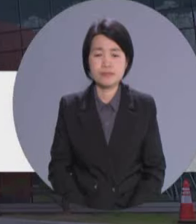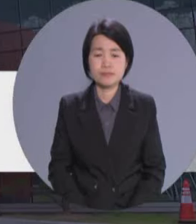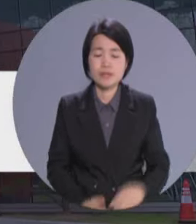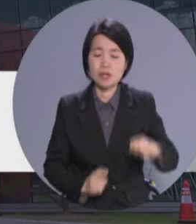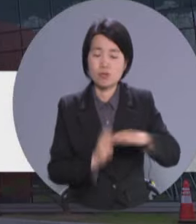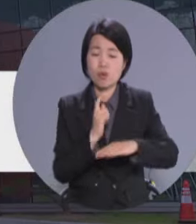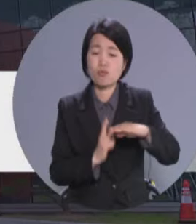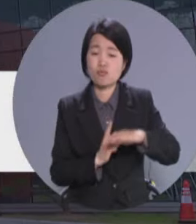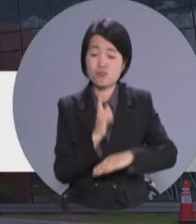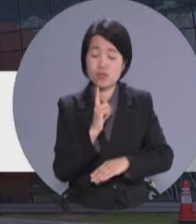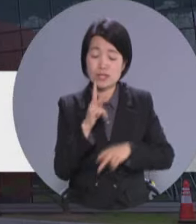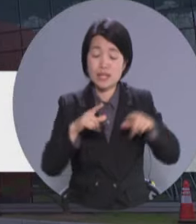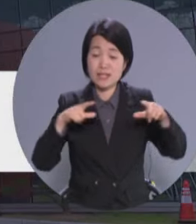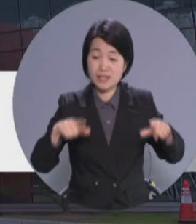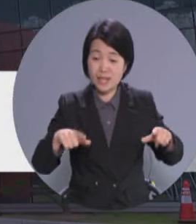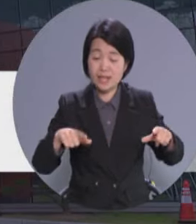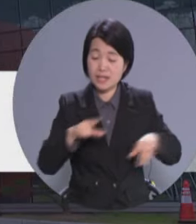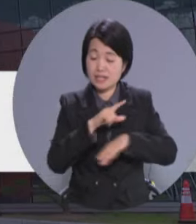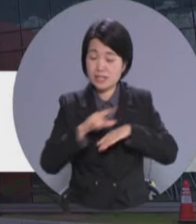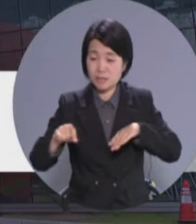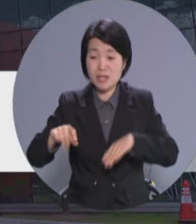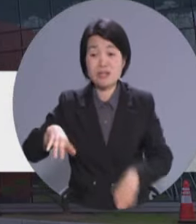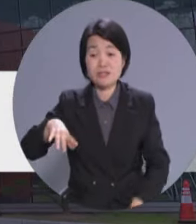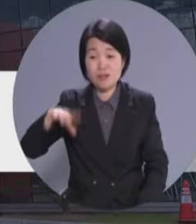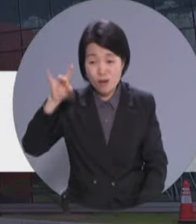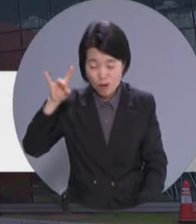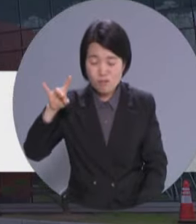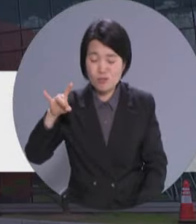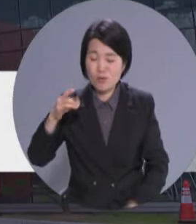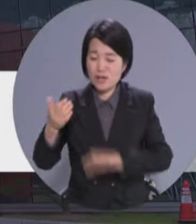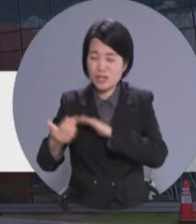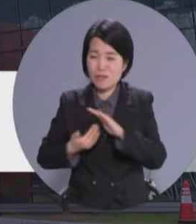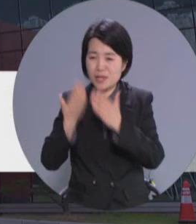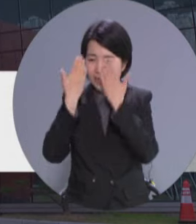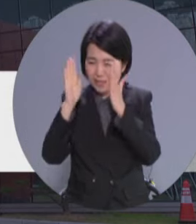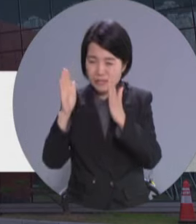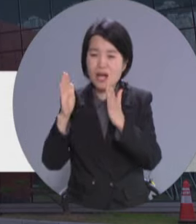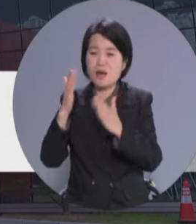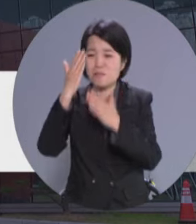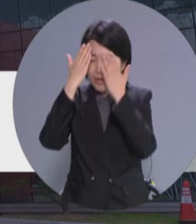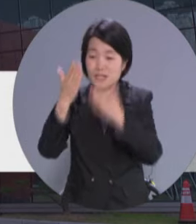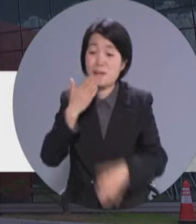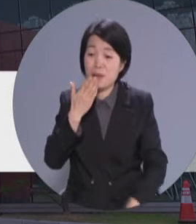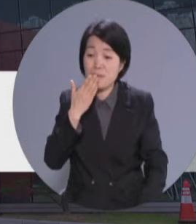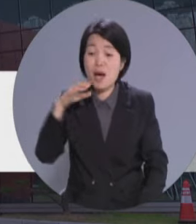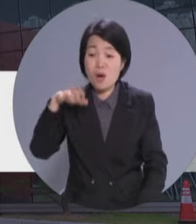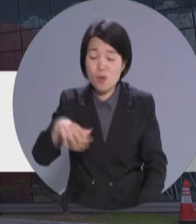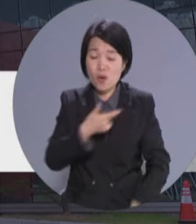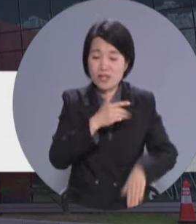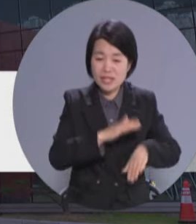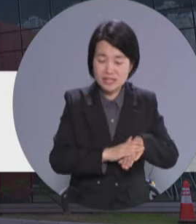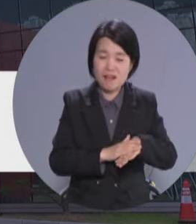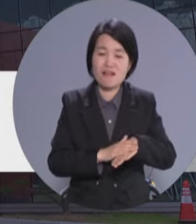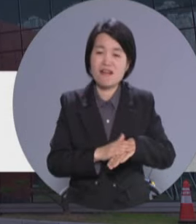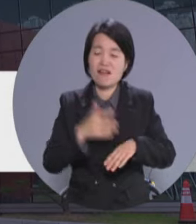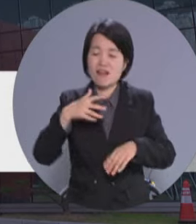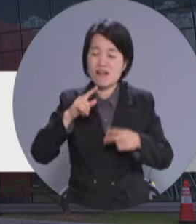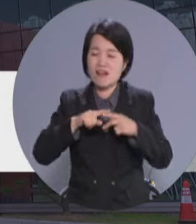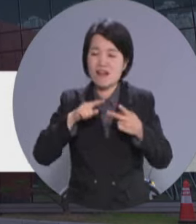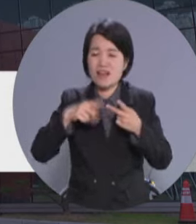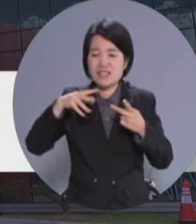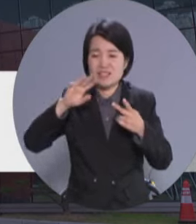고흥 우주발사체 국가 산단은 지방권 최초의 예타 면제 산단으로 대전, 사천과 함께 우주산업